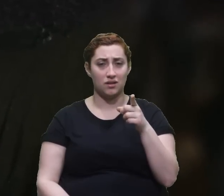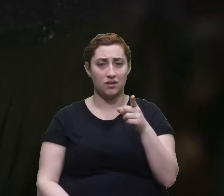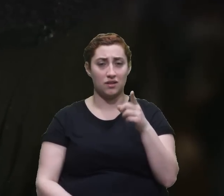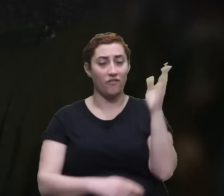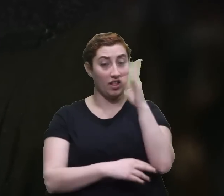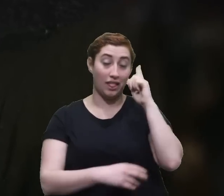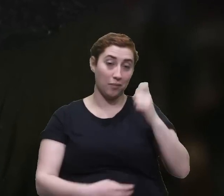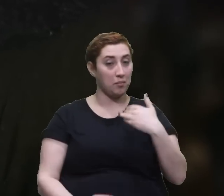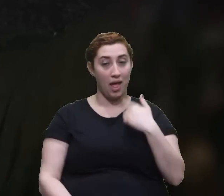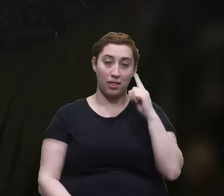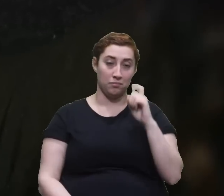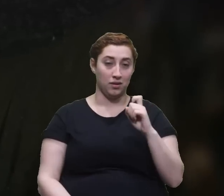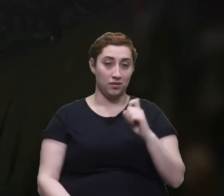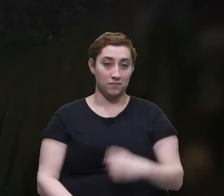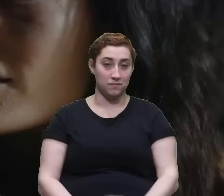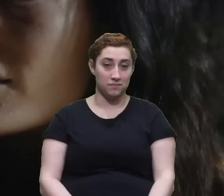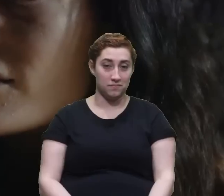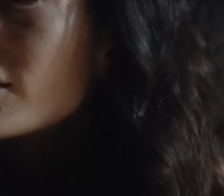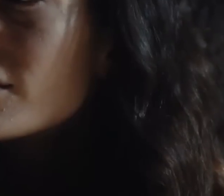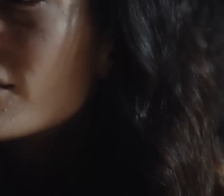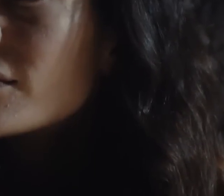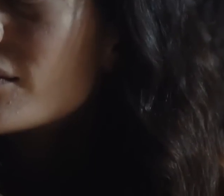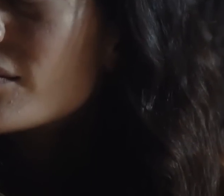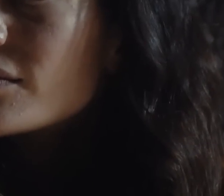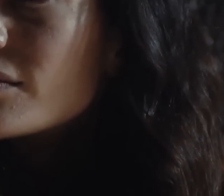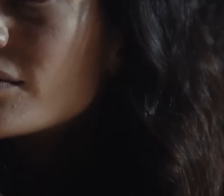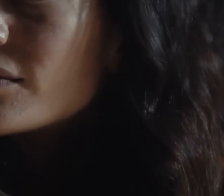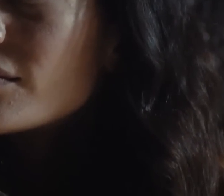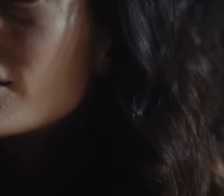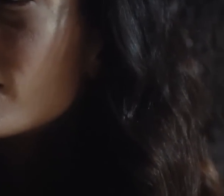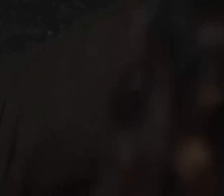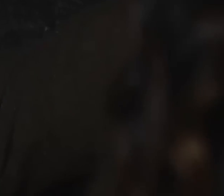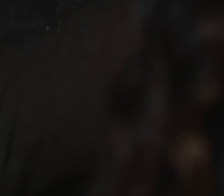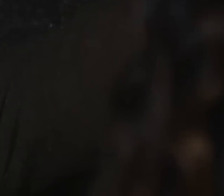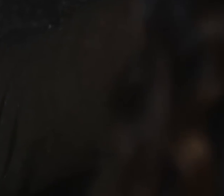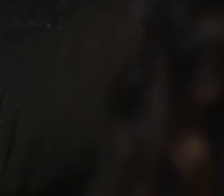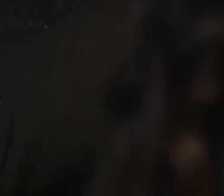Filin tamı ben mi? Pişmiş kelle gibi dişlerini göstere göstere sırıtıyor.